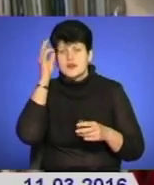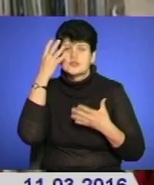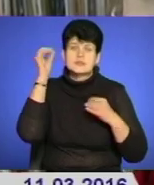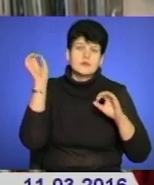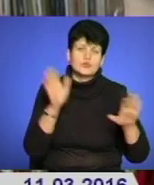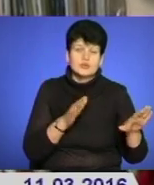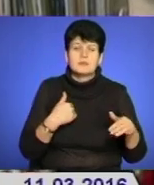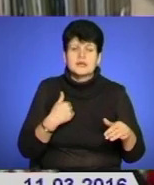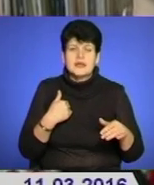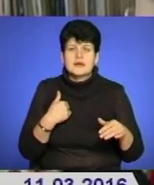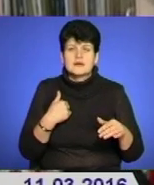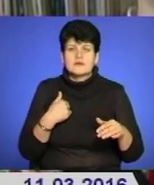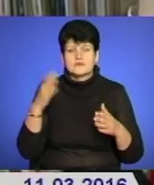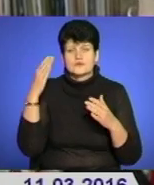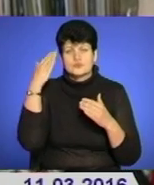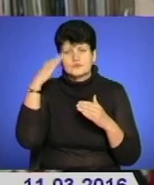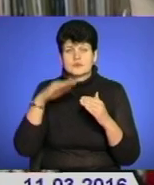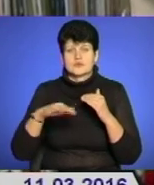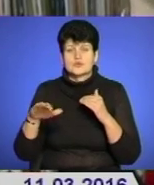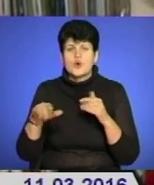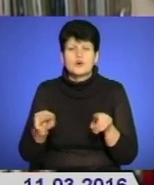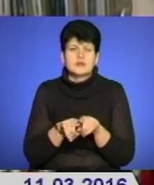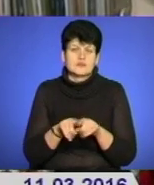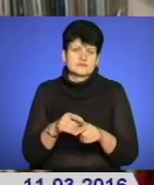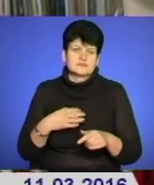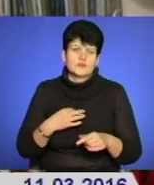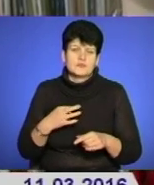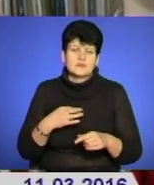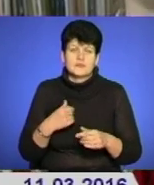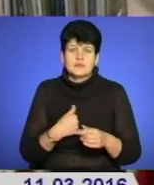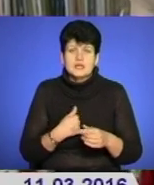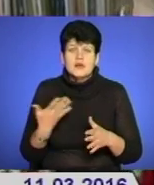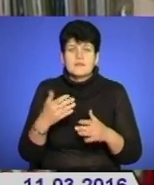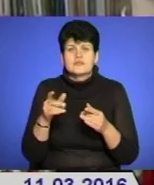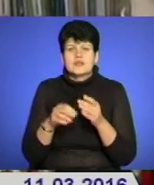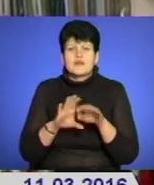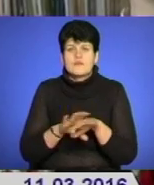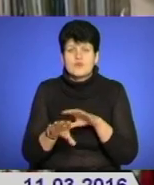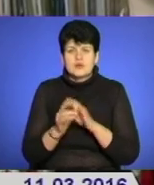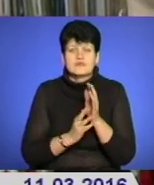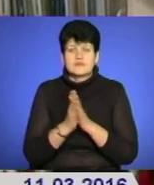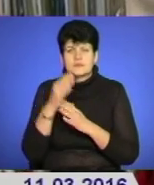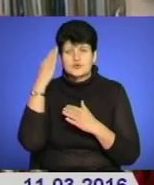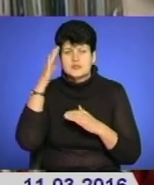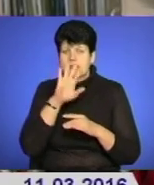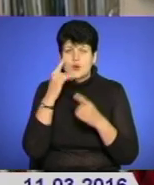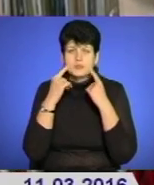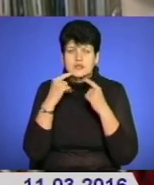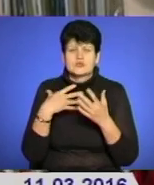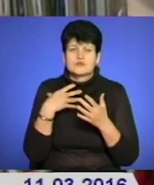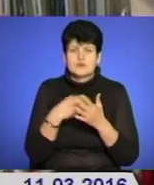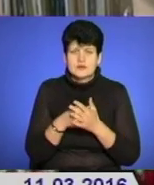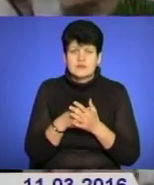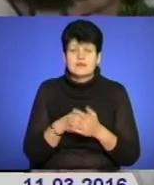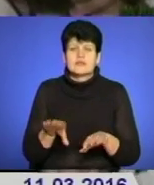забуде? Мене в снігу на чужині, однаковісінько мені. В неволі берись між чужими і неоплачений своїми, в неволі